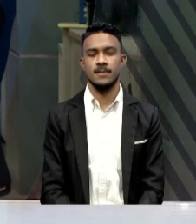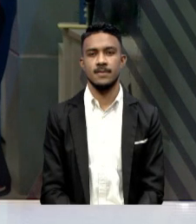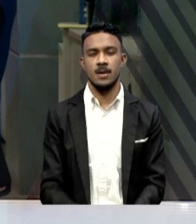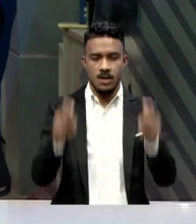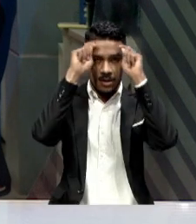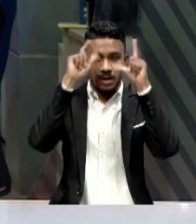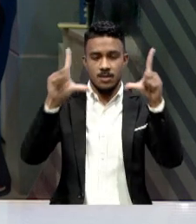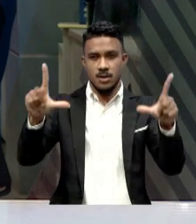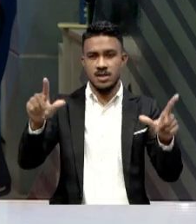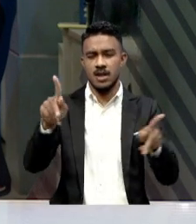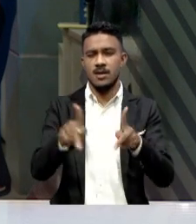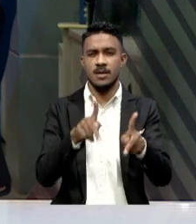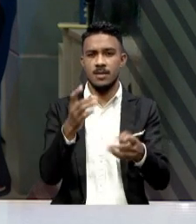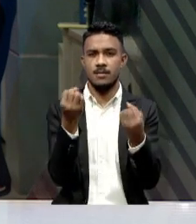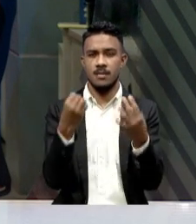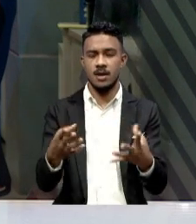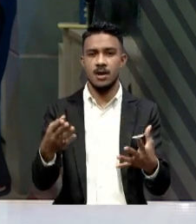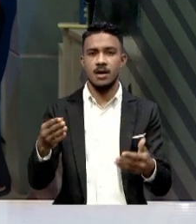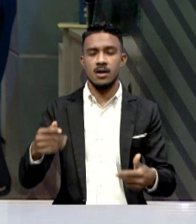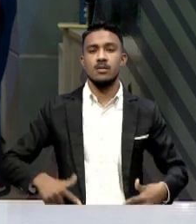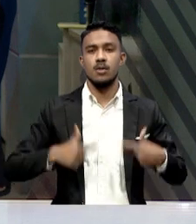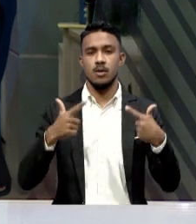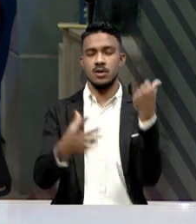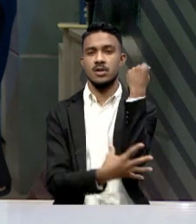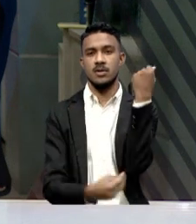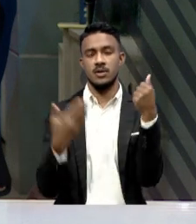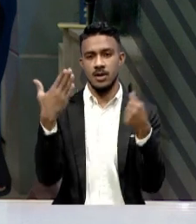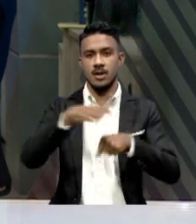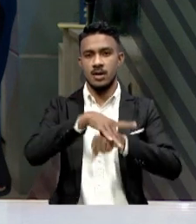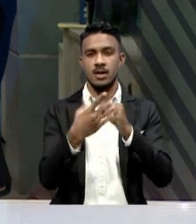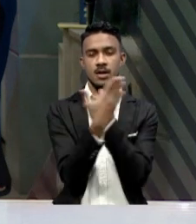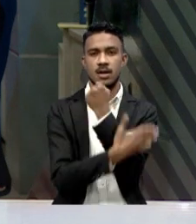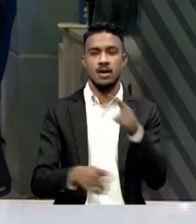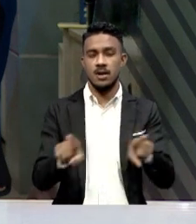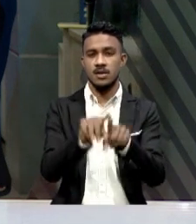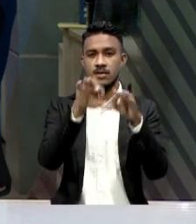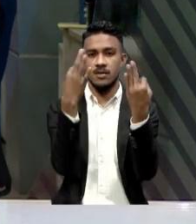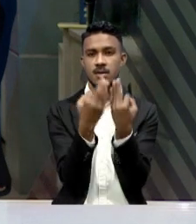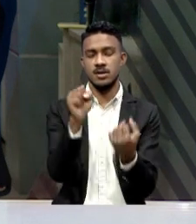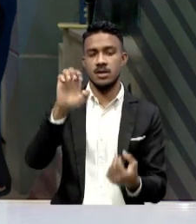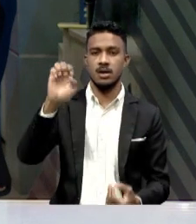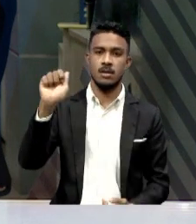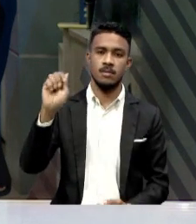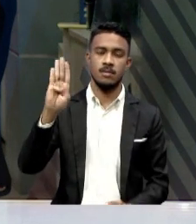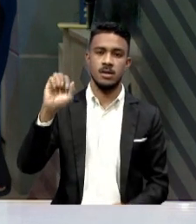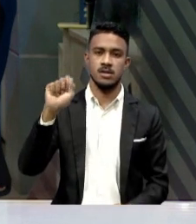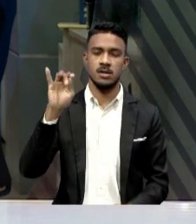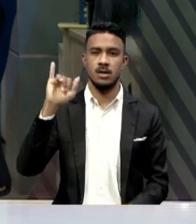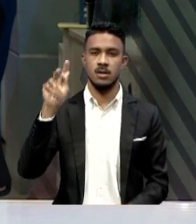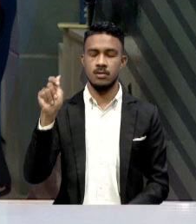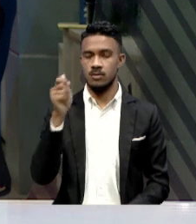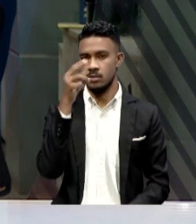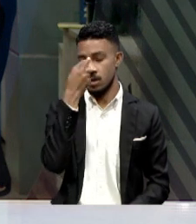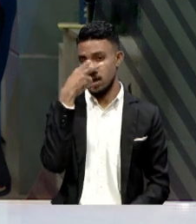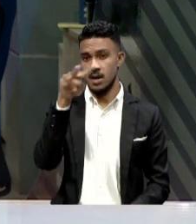Timor Leste nu ambarak se kontuna moresteros i hania rerasi. Hanesan familia Sebastião Guzmão. Turma ita acompanha